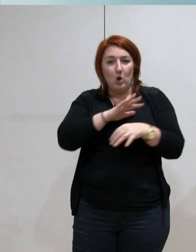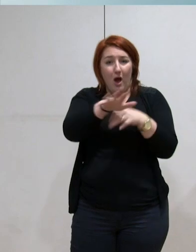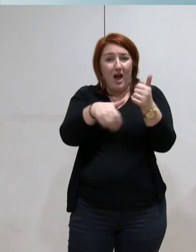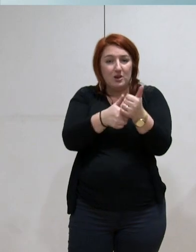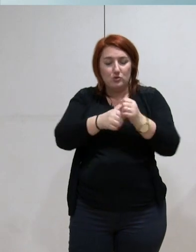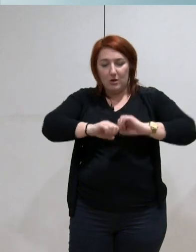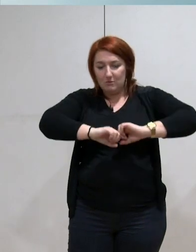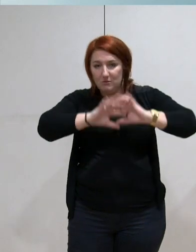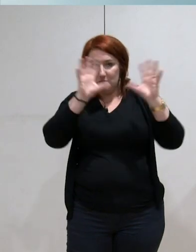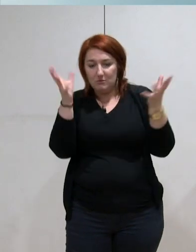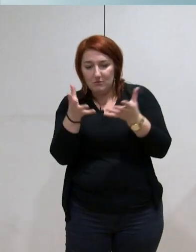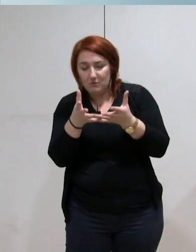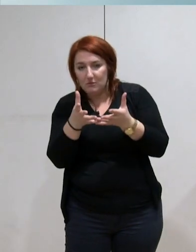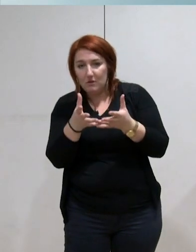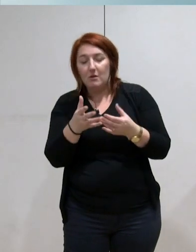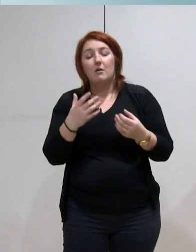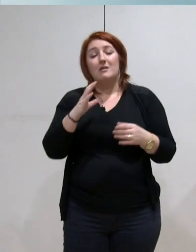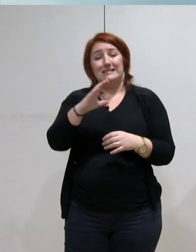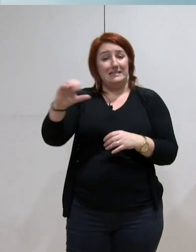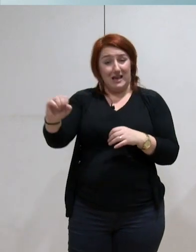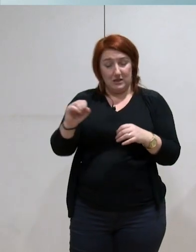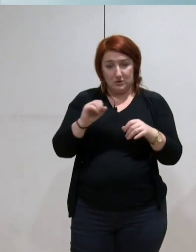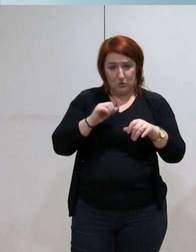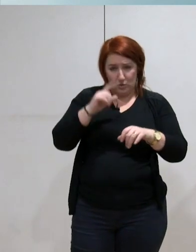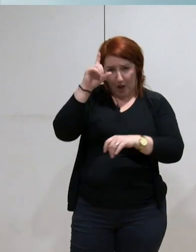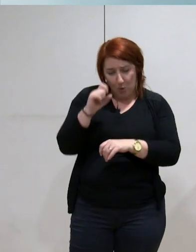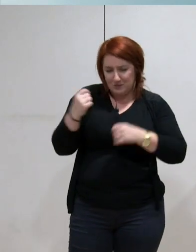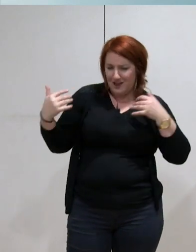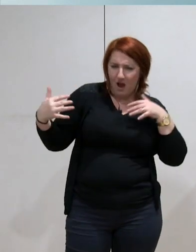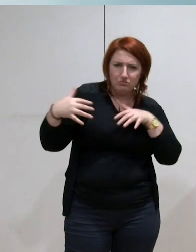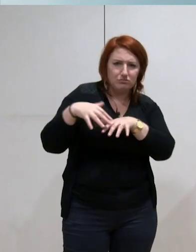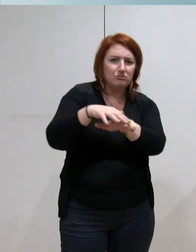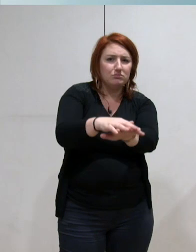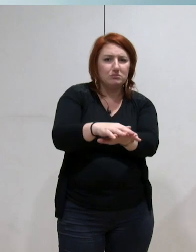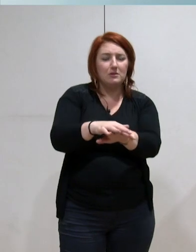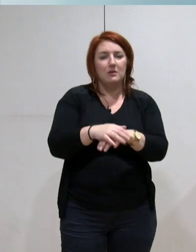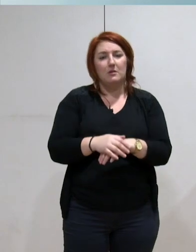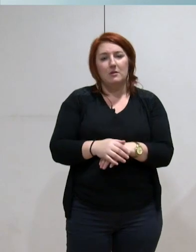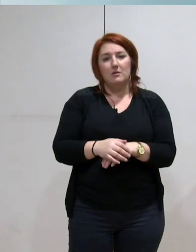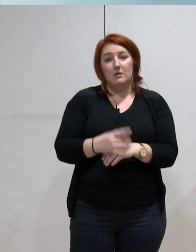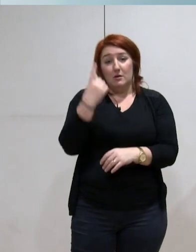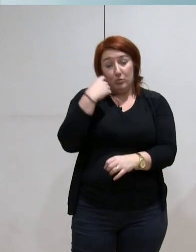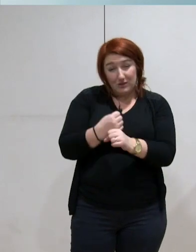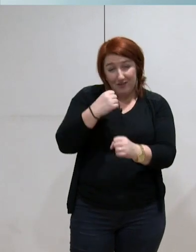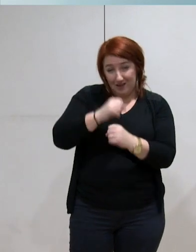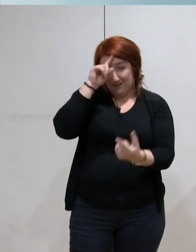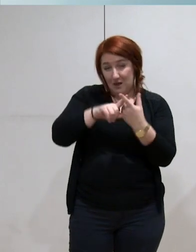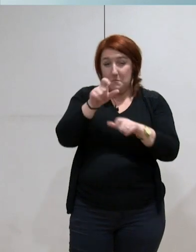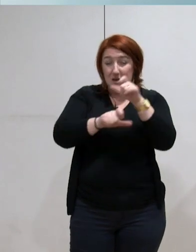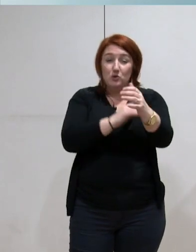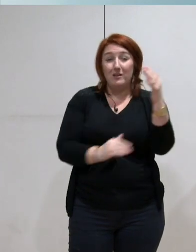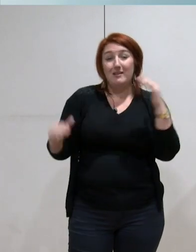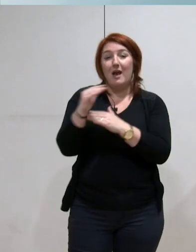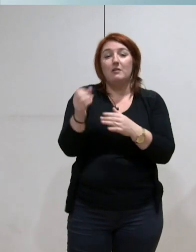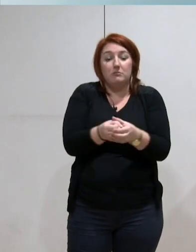mutualisation avec le CCAS qui nous permet aussi de travailler notamment à la question de notre encadrement mais ensuite